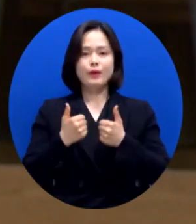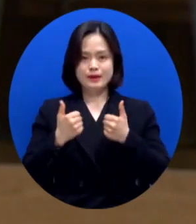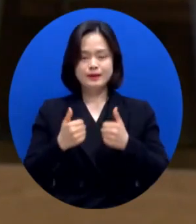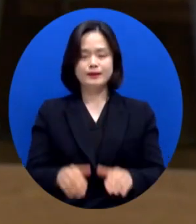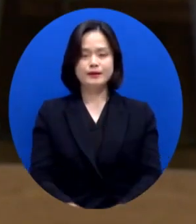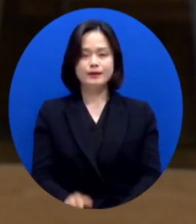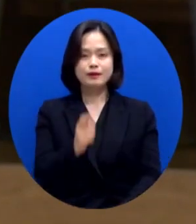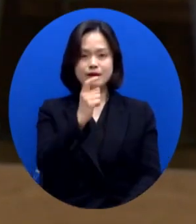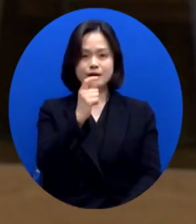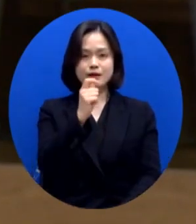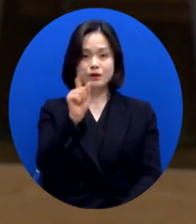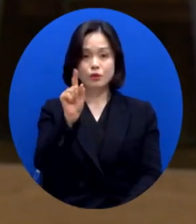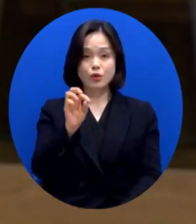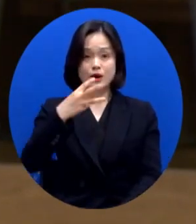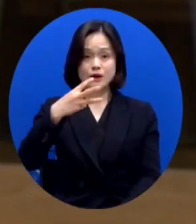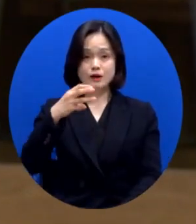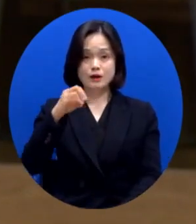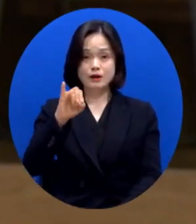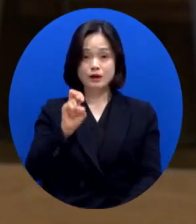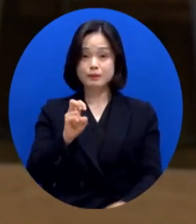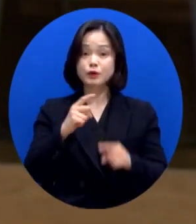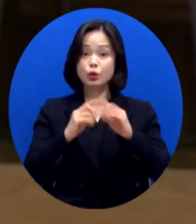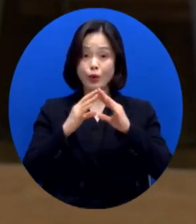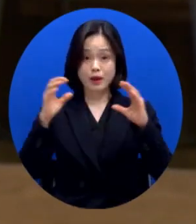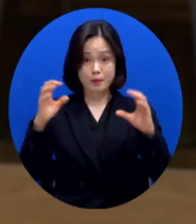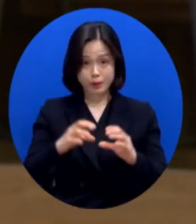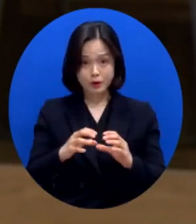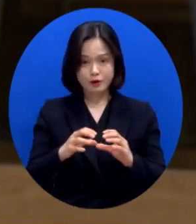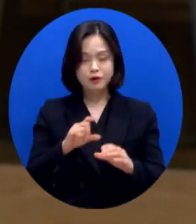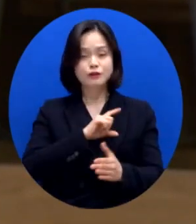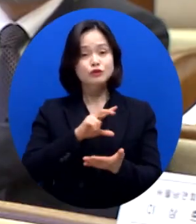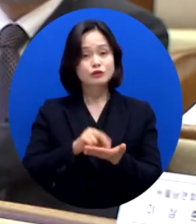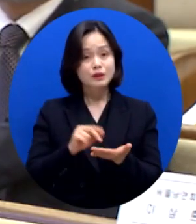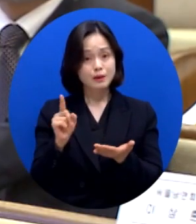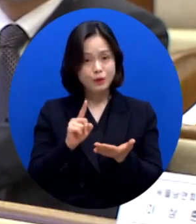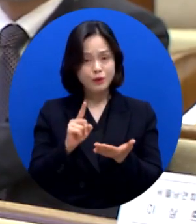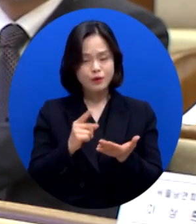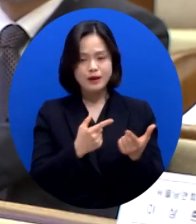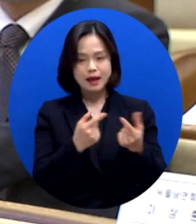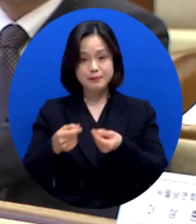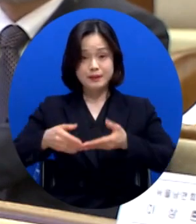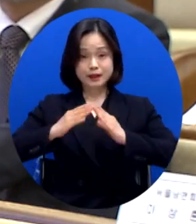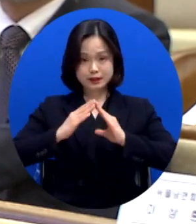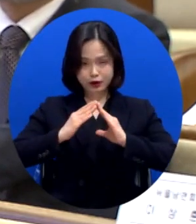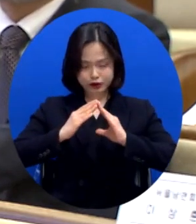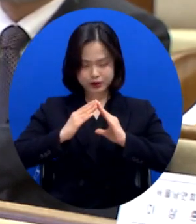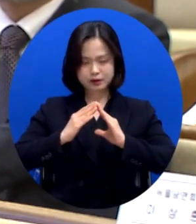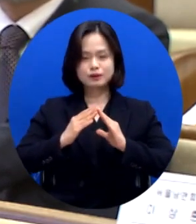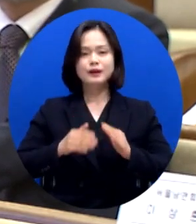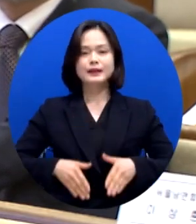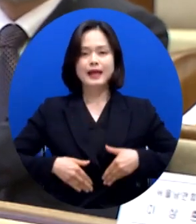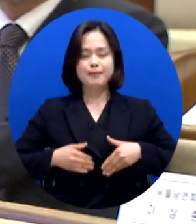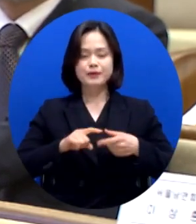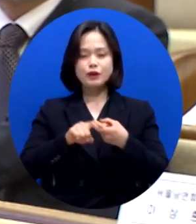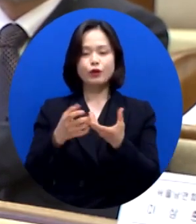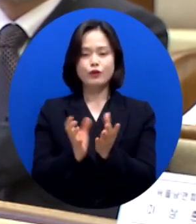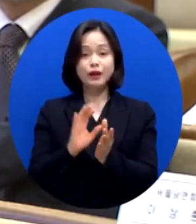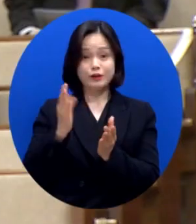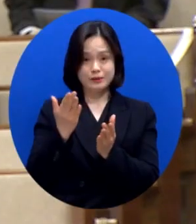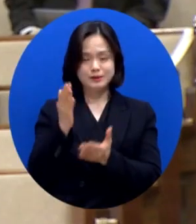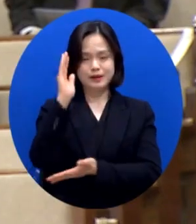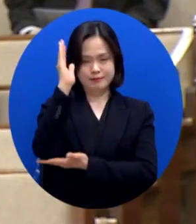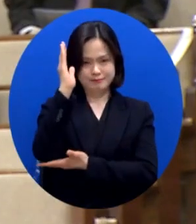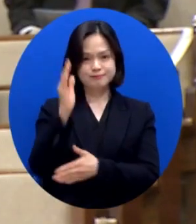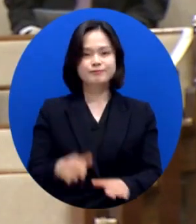광림교회에서 열린 서울남년회는 함께 나누며 세워가는 서울남년회를 주제로 진행했습니다. 개회예배에서 말씀을